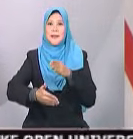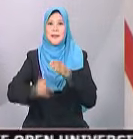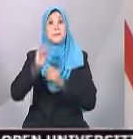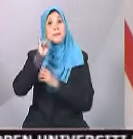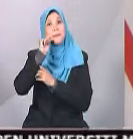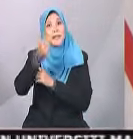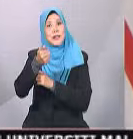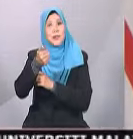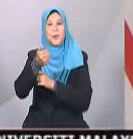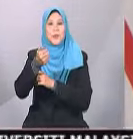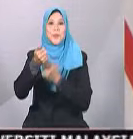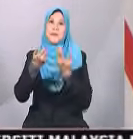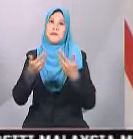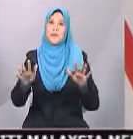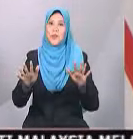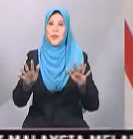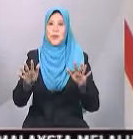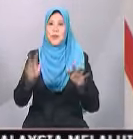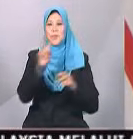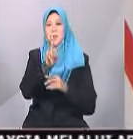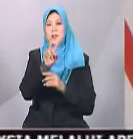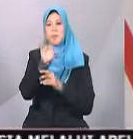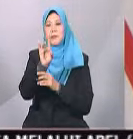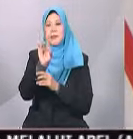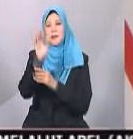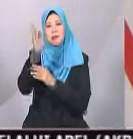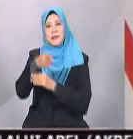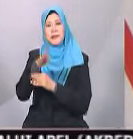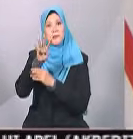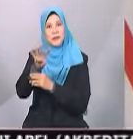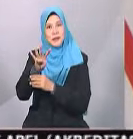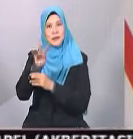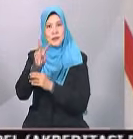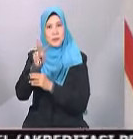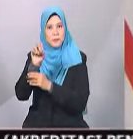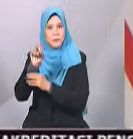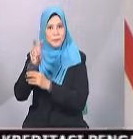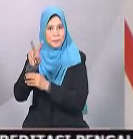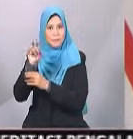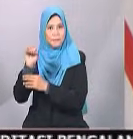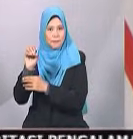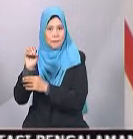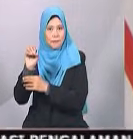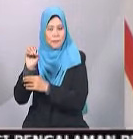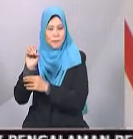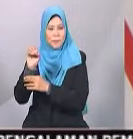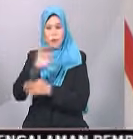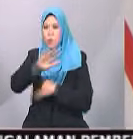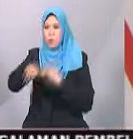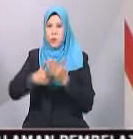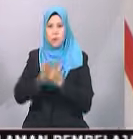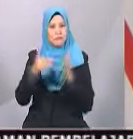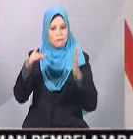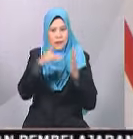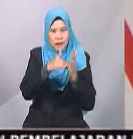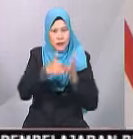pada hari esok 28 hari bulan April 2020. Maknanya segala sekatan